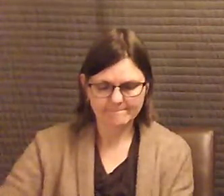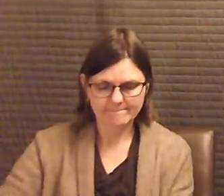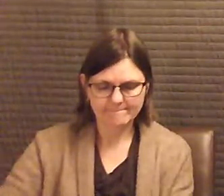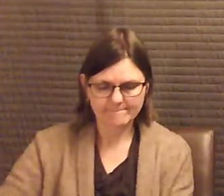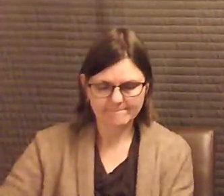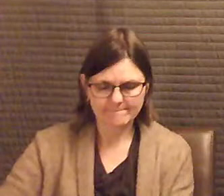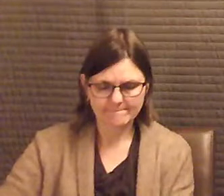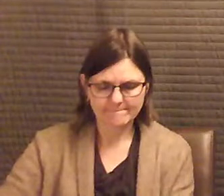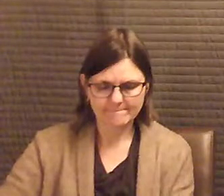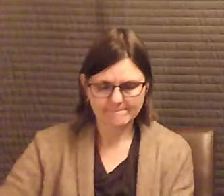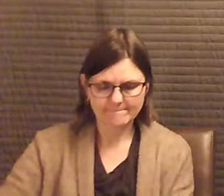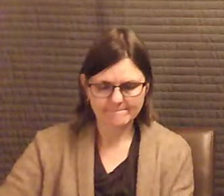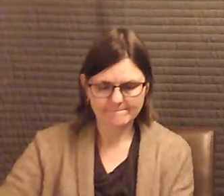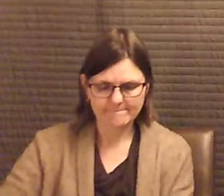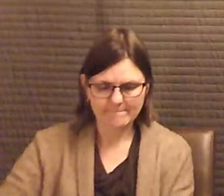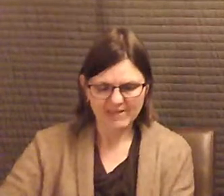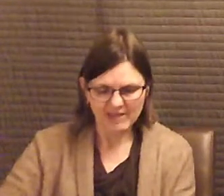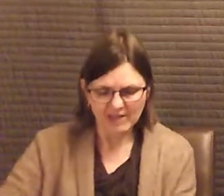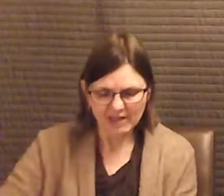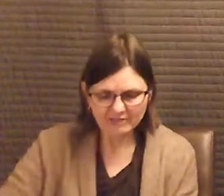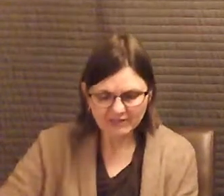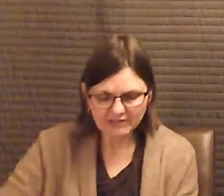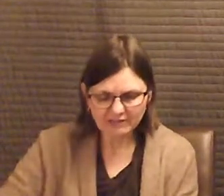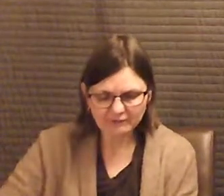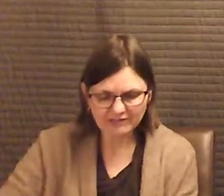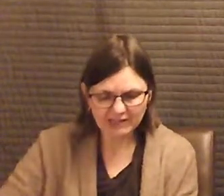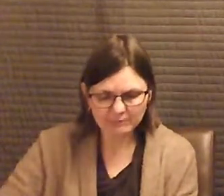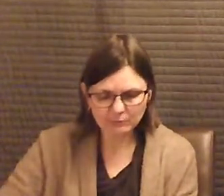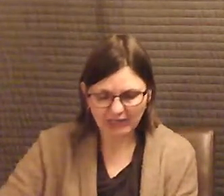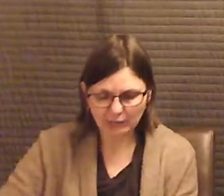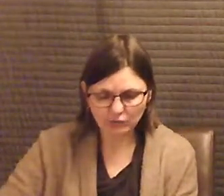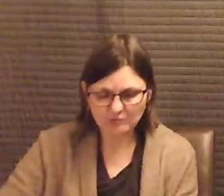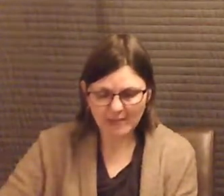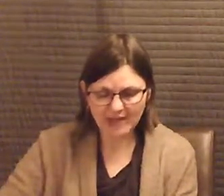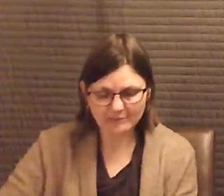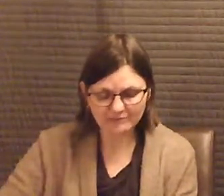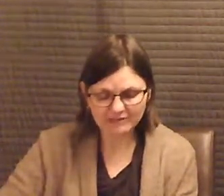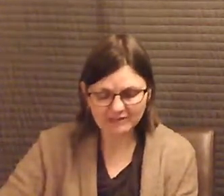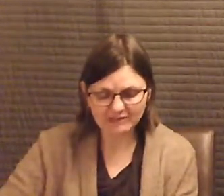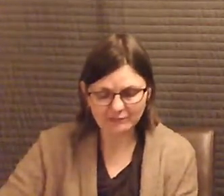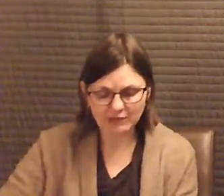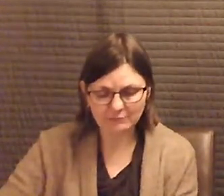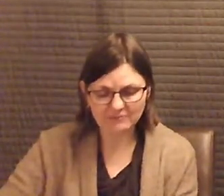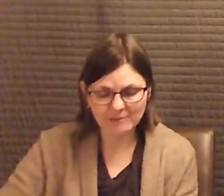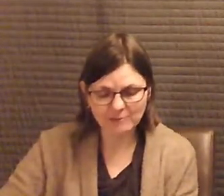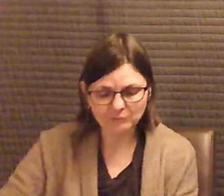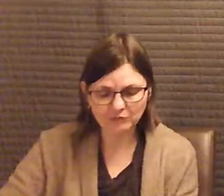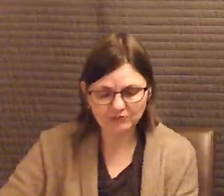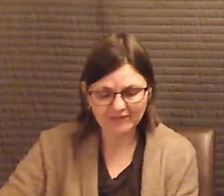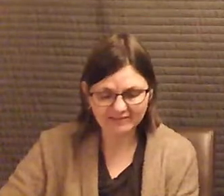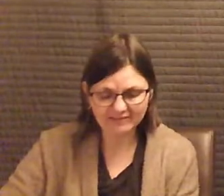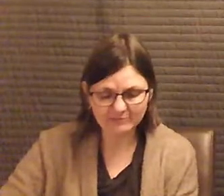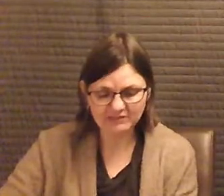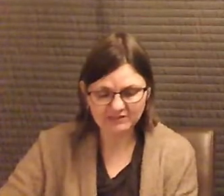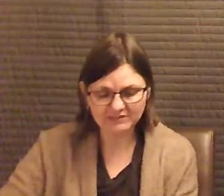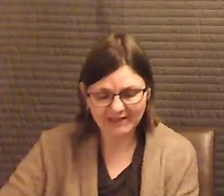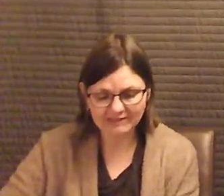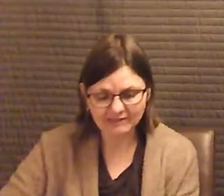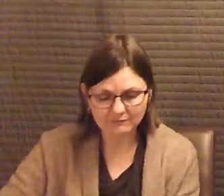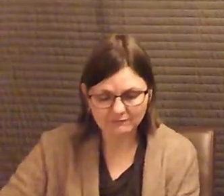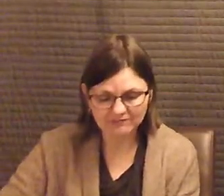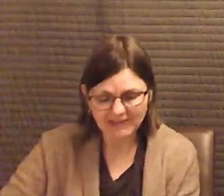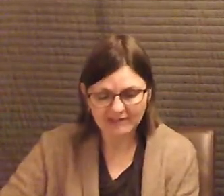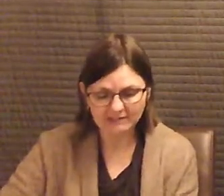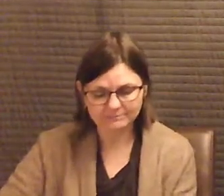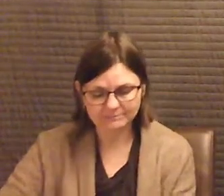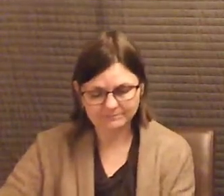placement come and the square van dieren moet geen ruzie maken maar vriendelijk zijn voor alle bepaald onderwijs en iemand die de kwade